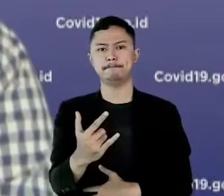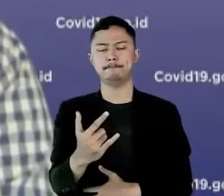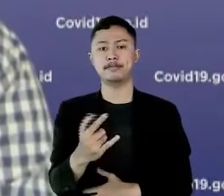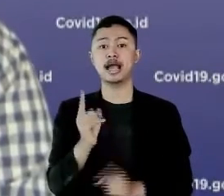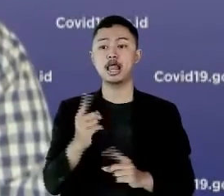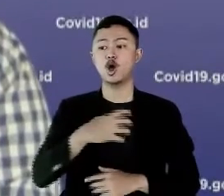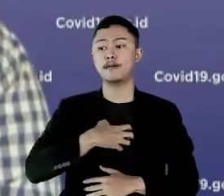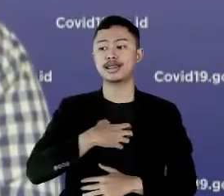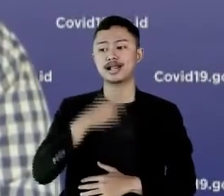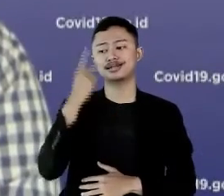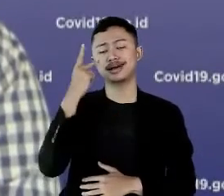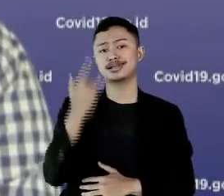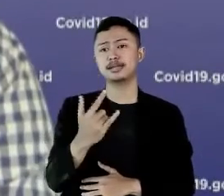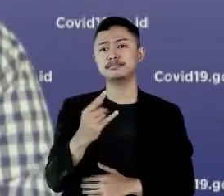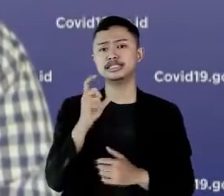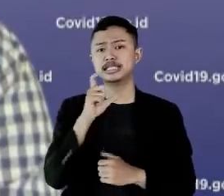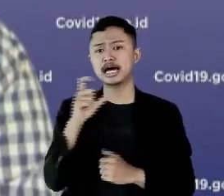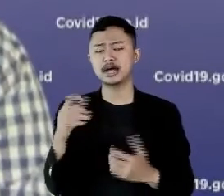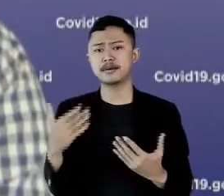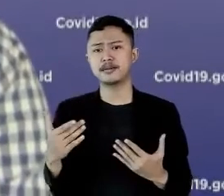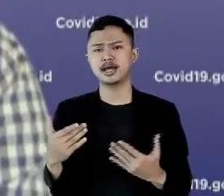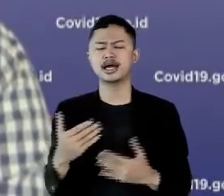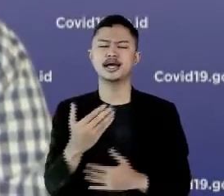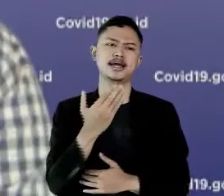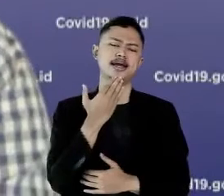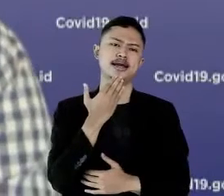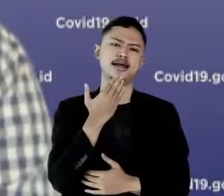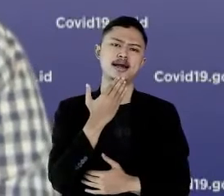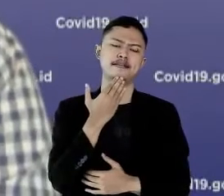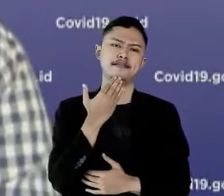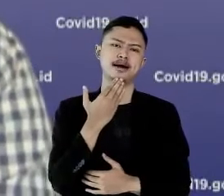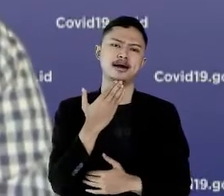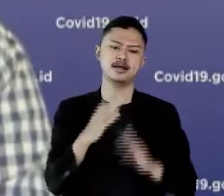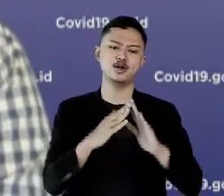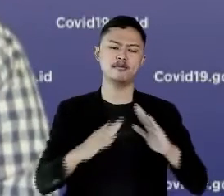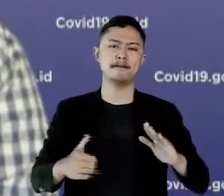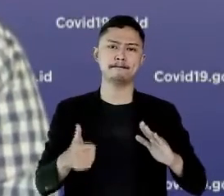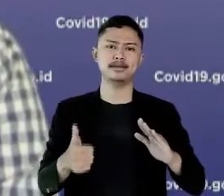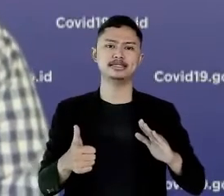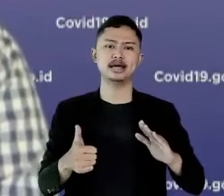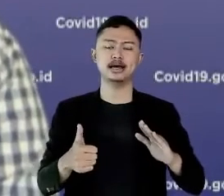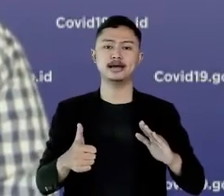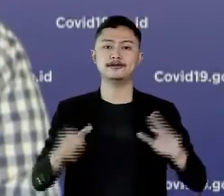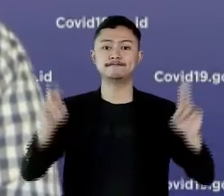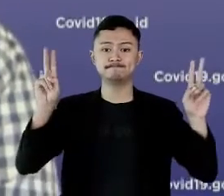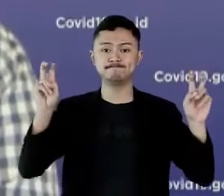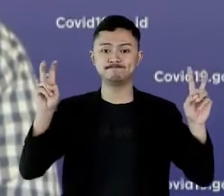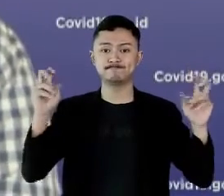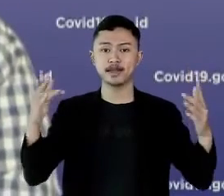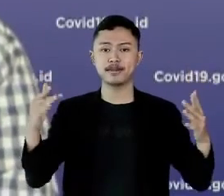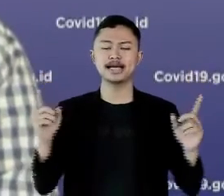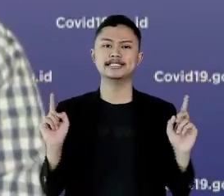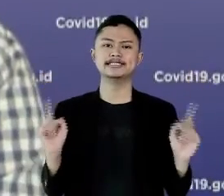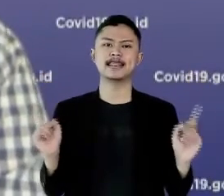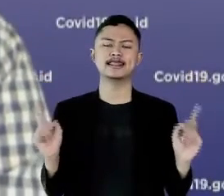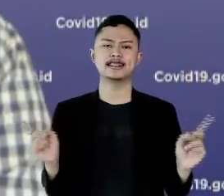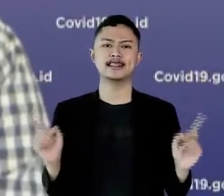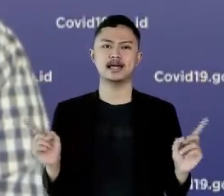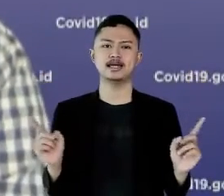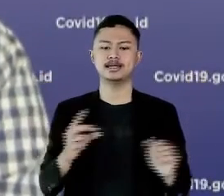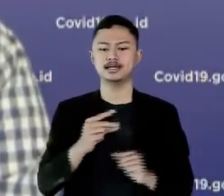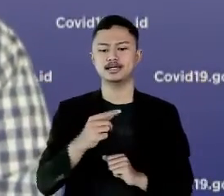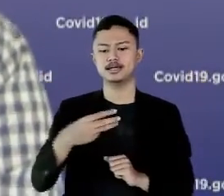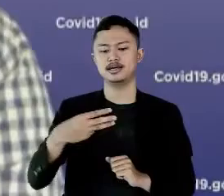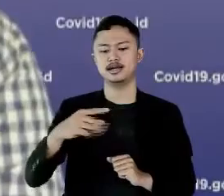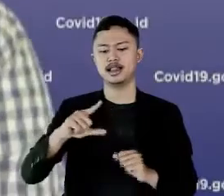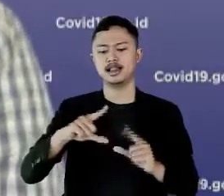cara menjaga kesehatan mental itu dengan cara-cara yang sangat mudah yang bisa dilakukan di rumah, yang itu bisa kita sebut juga sebagai relaksasi gitu ya.